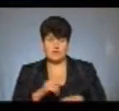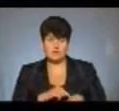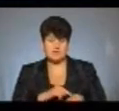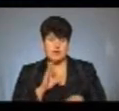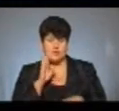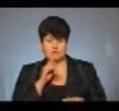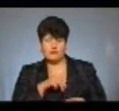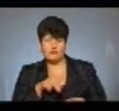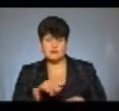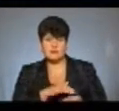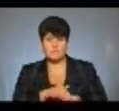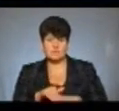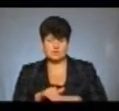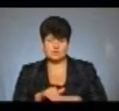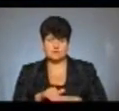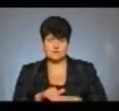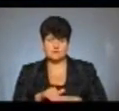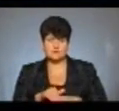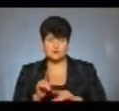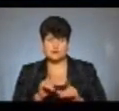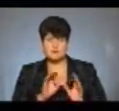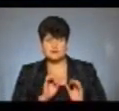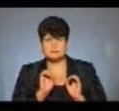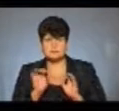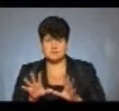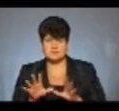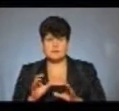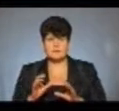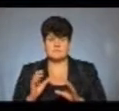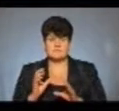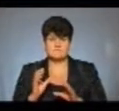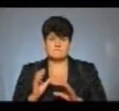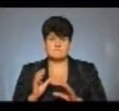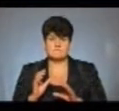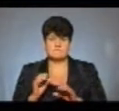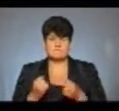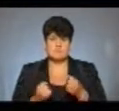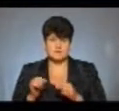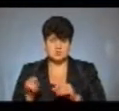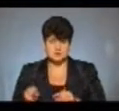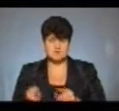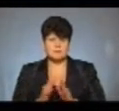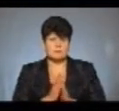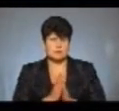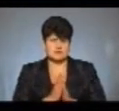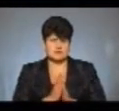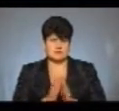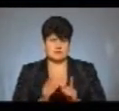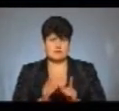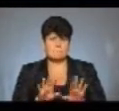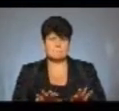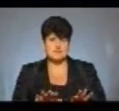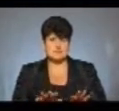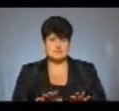виводили на вулицю для того, щоб погрузити в автозаки і відвезти на обмін, ми попросили